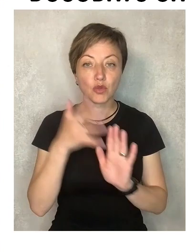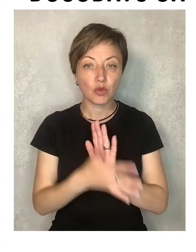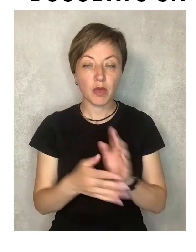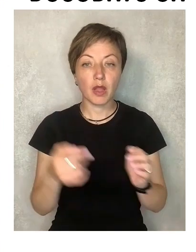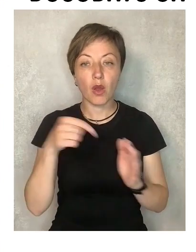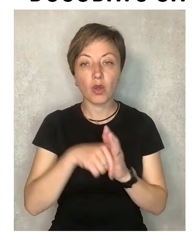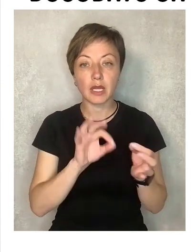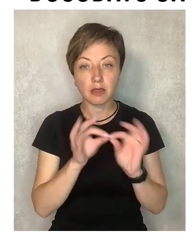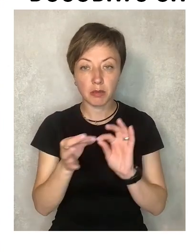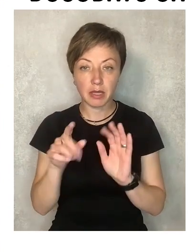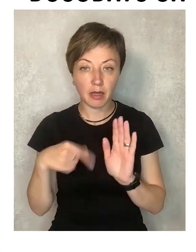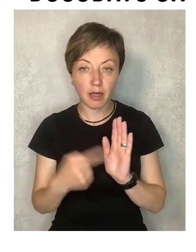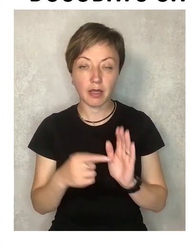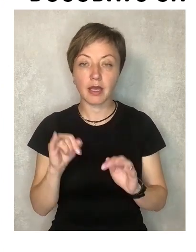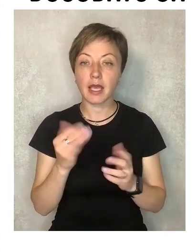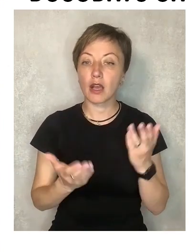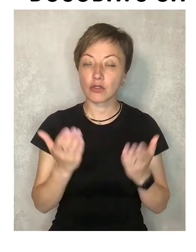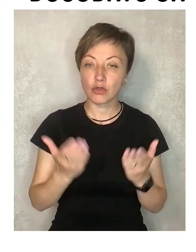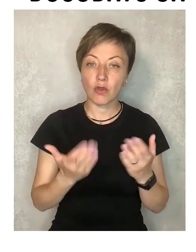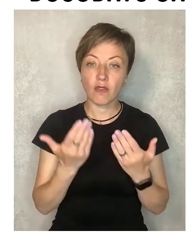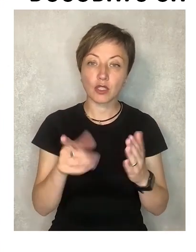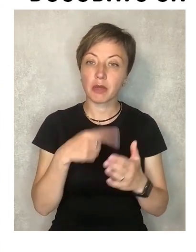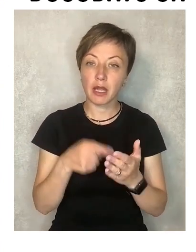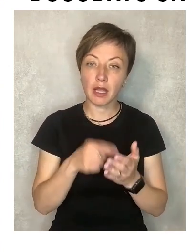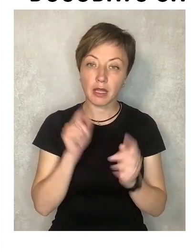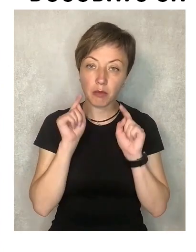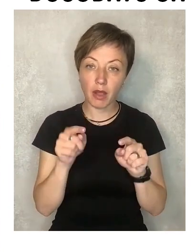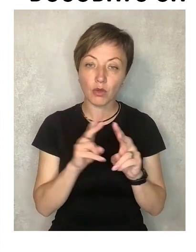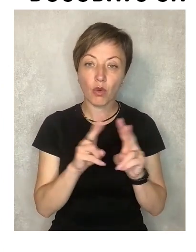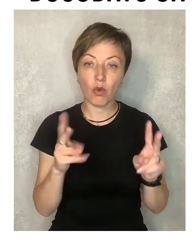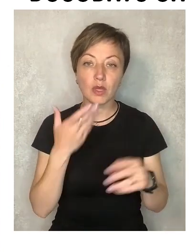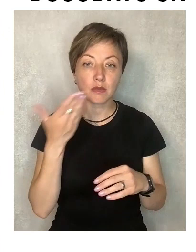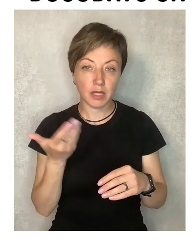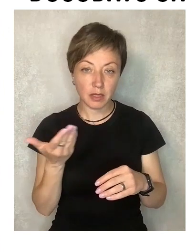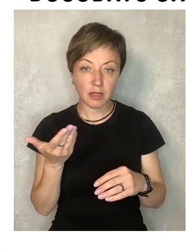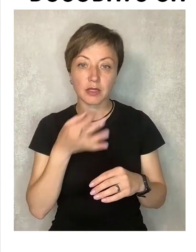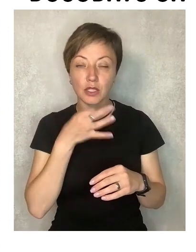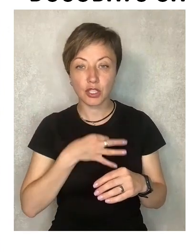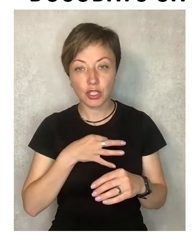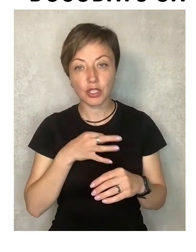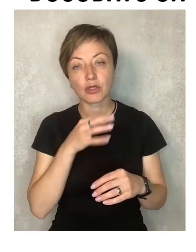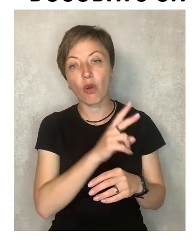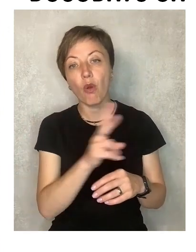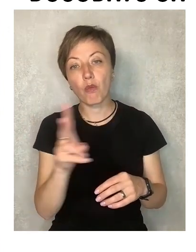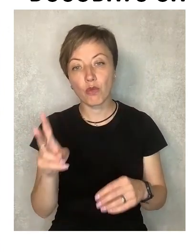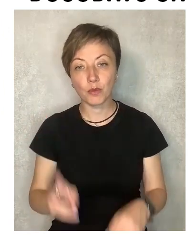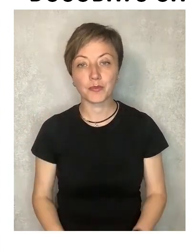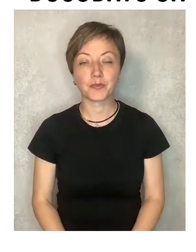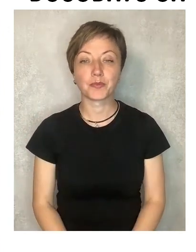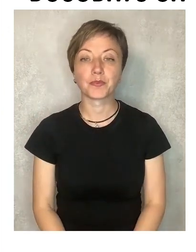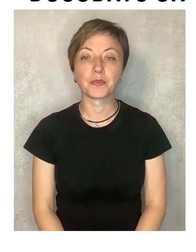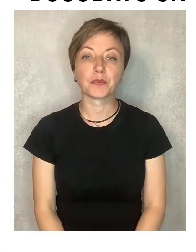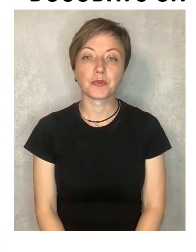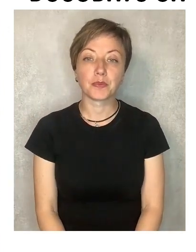питання. Та якщо ваше питання направлено до когось зі спікерів, скажіть, чи це до пані Олени, чи це до пані Дар'ї, чи це до пані